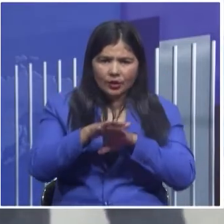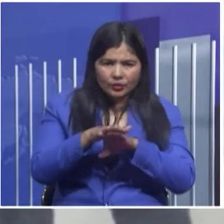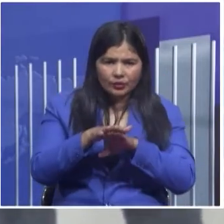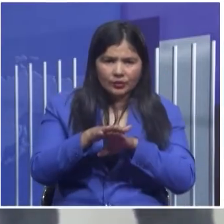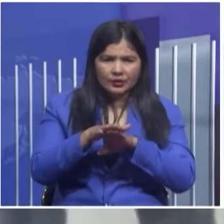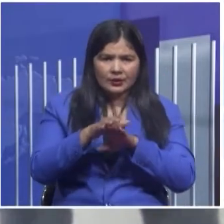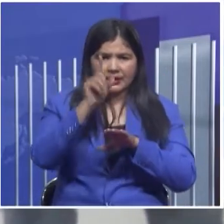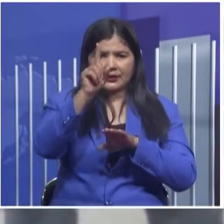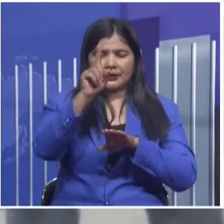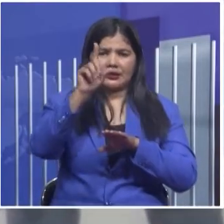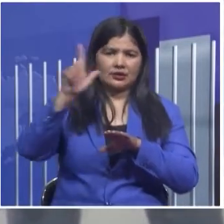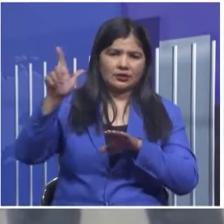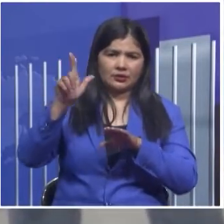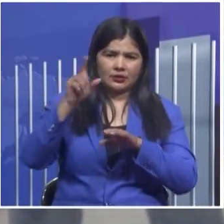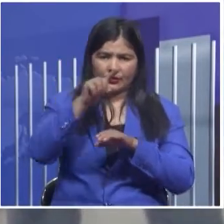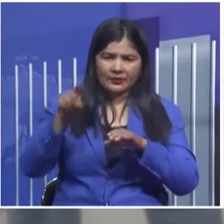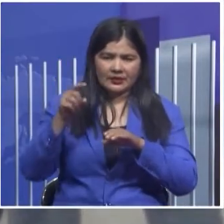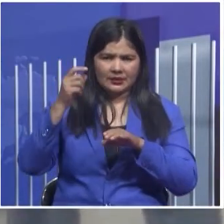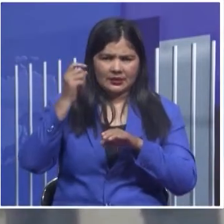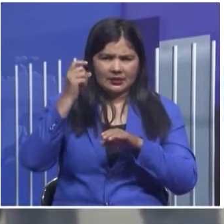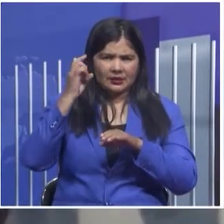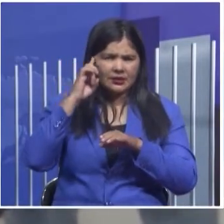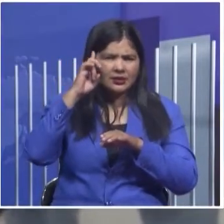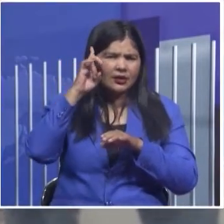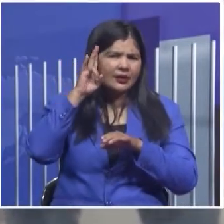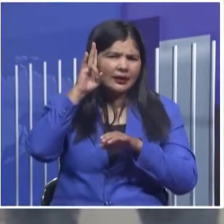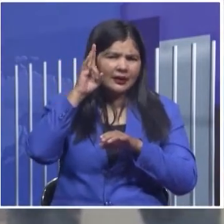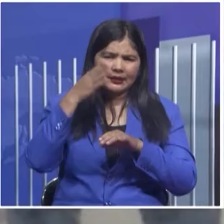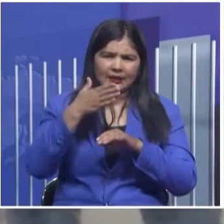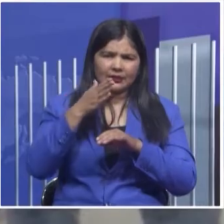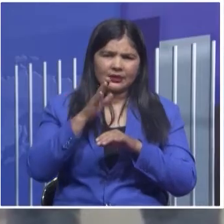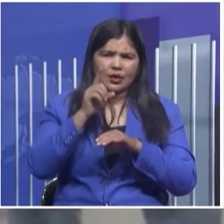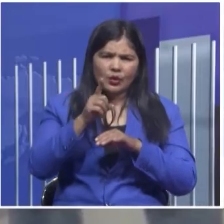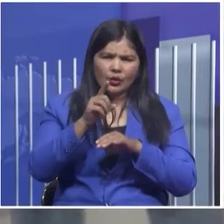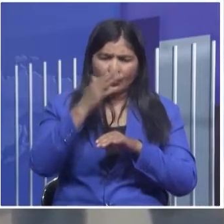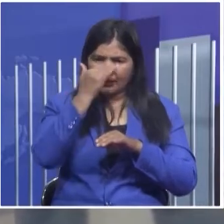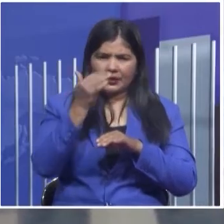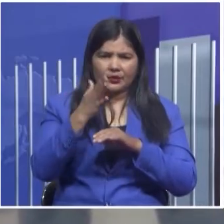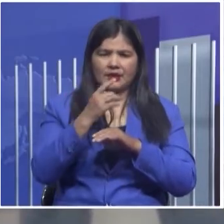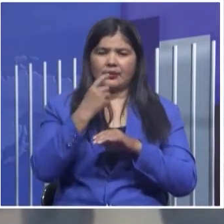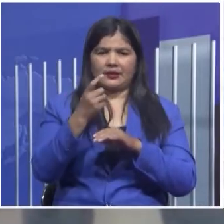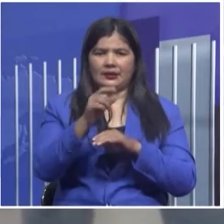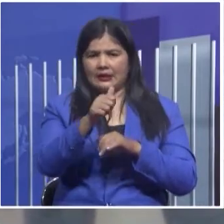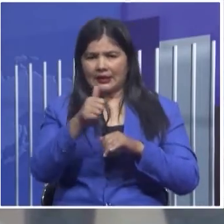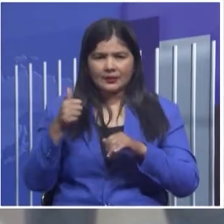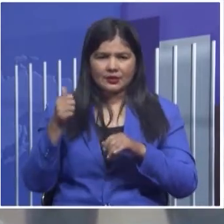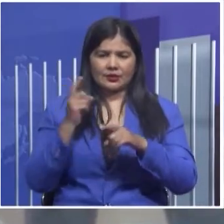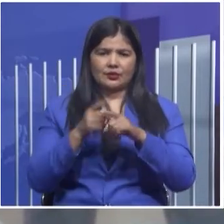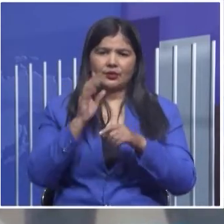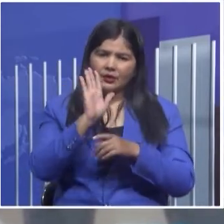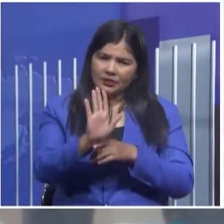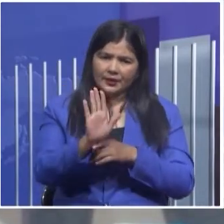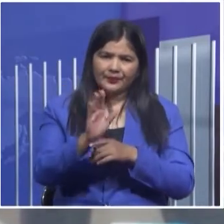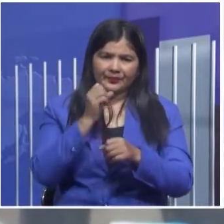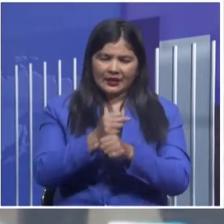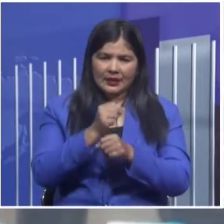त 70% गरेको थिएछ। अनि मलाई अलिकति शङ्का लाग्यो, हो कि होइन भनेर गर्दाखेरि फोटो झिकाएँ, एकदम राम्रोसँग गरेका छन्। काम त्यो चाहिँ स्पिडले